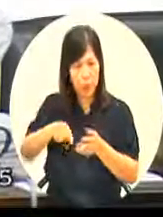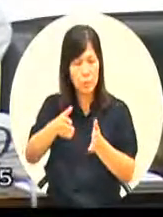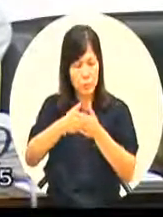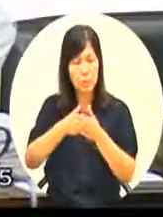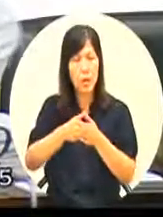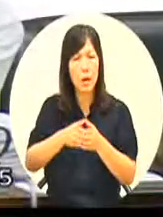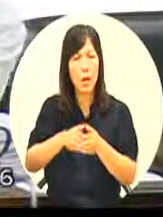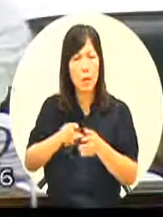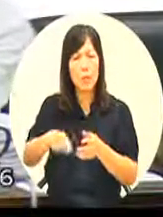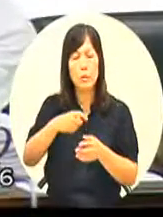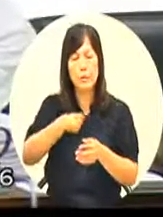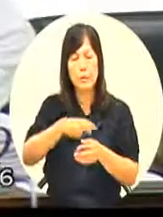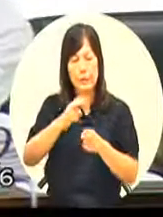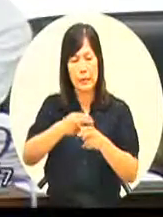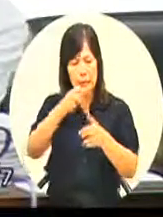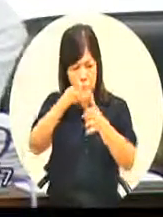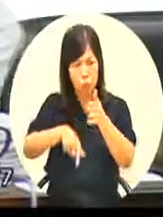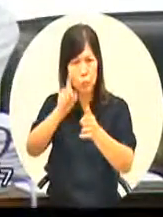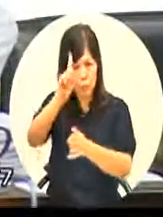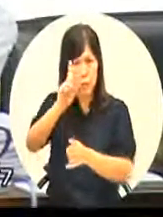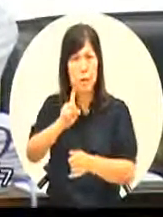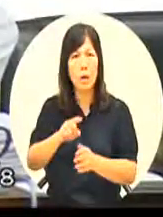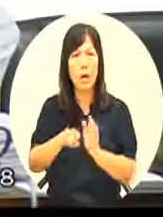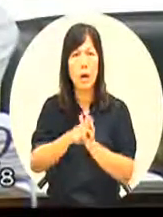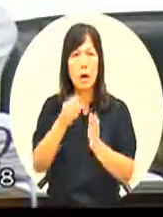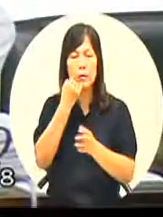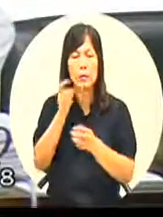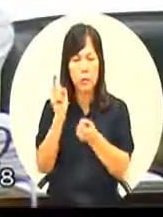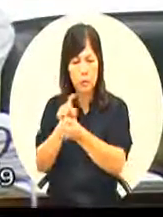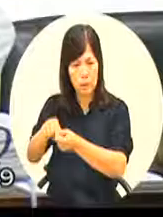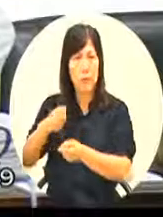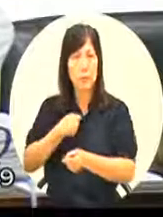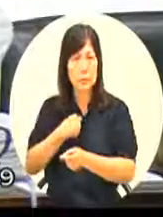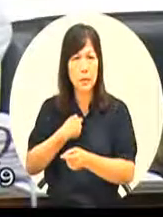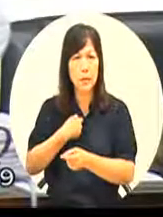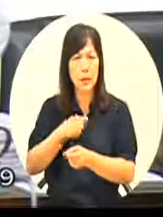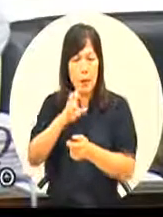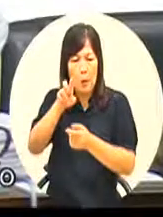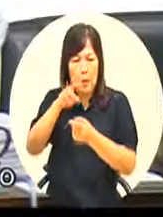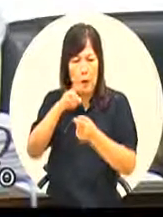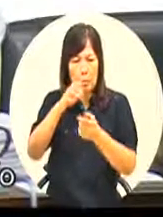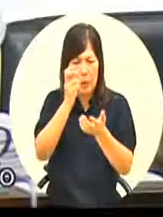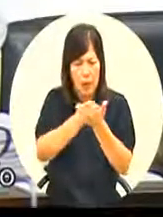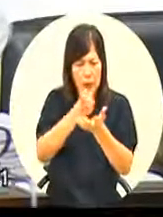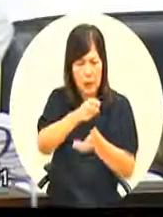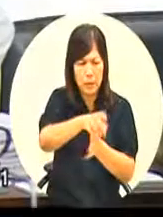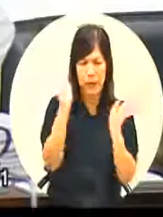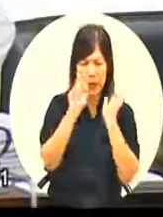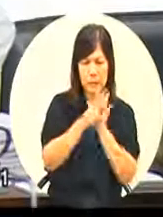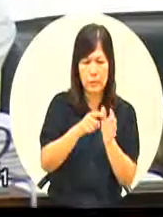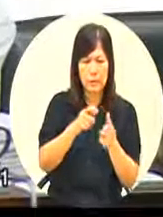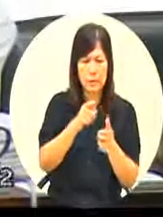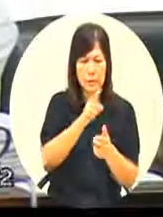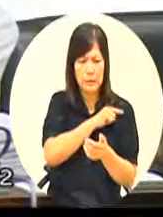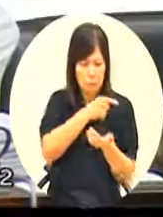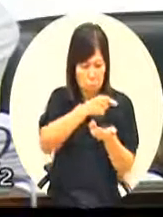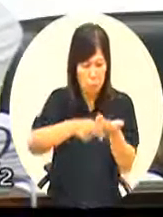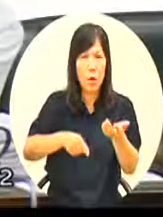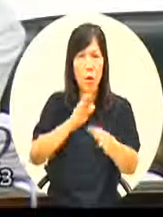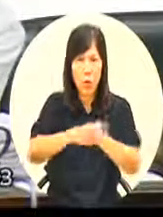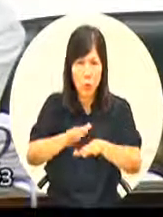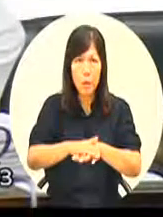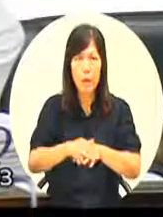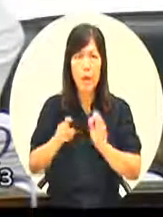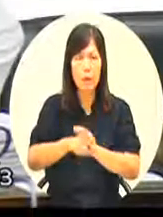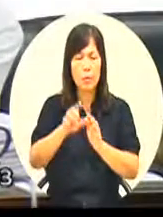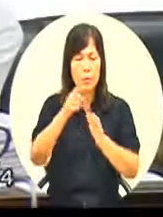啦，哦，但是我要了解的是说，因为已经严重到这个孩子会自残，那我相信有很